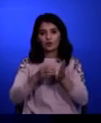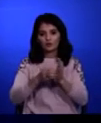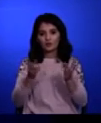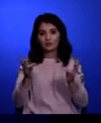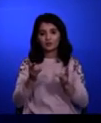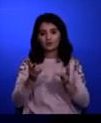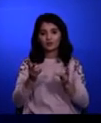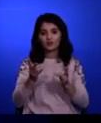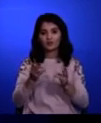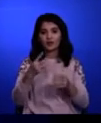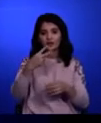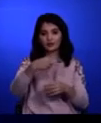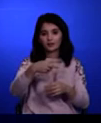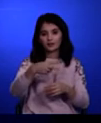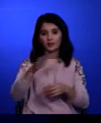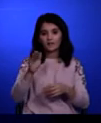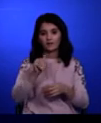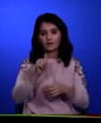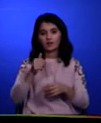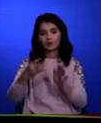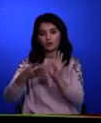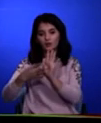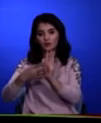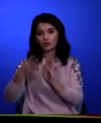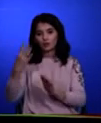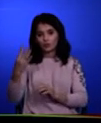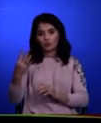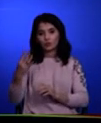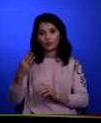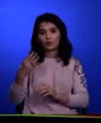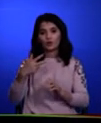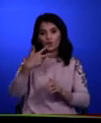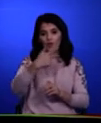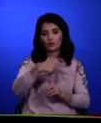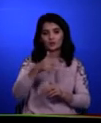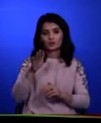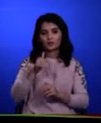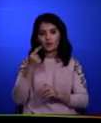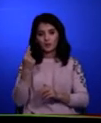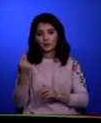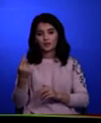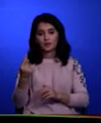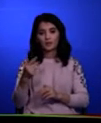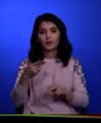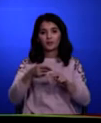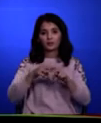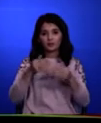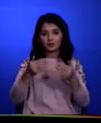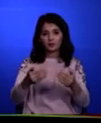olamiz. 20 va 4. 30 va 1. Bunda ham